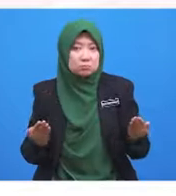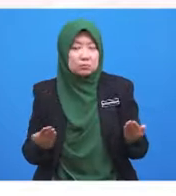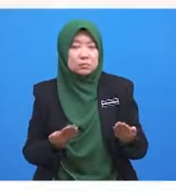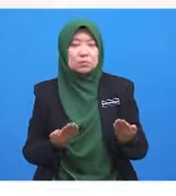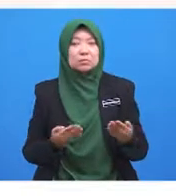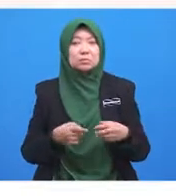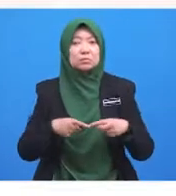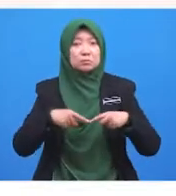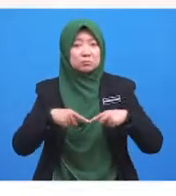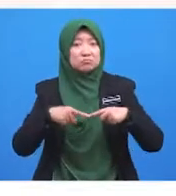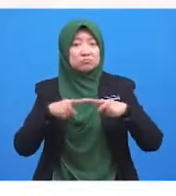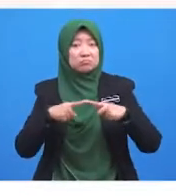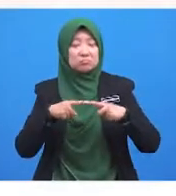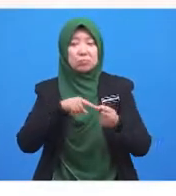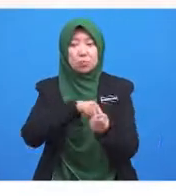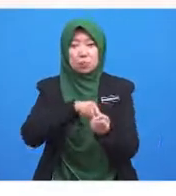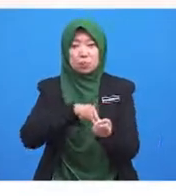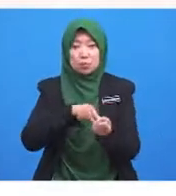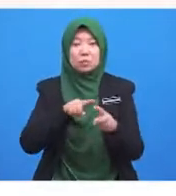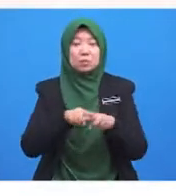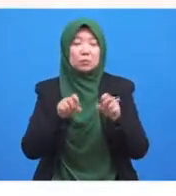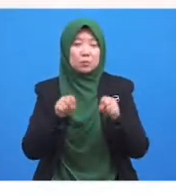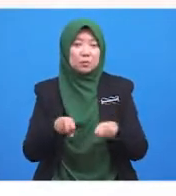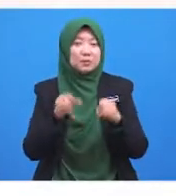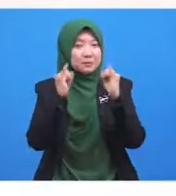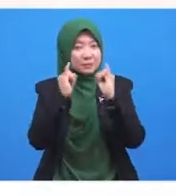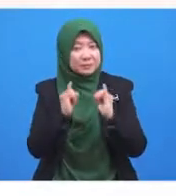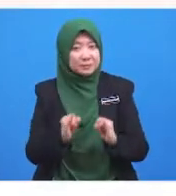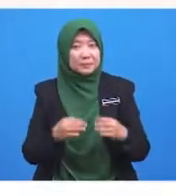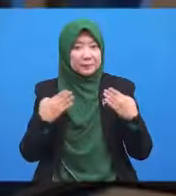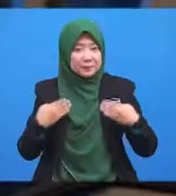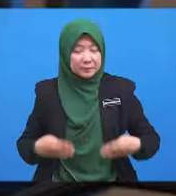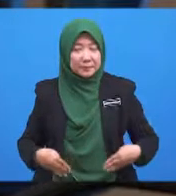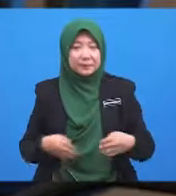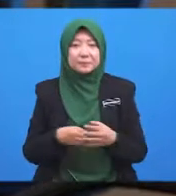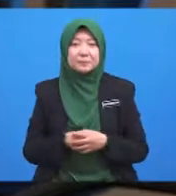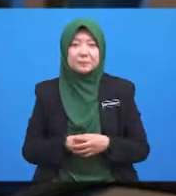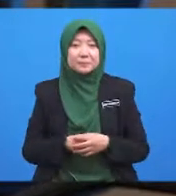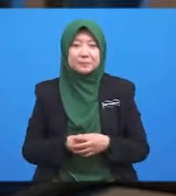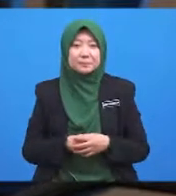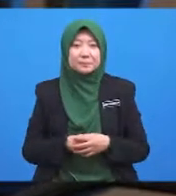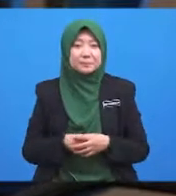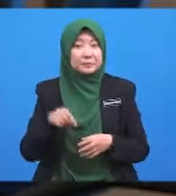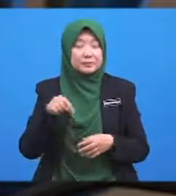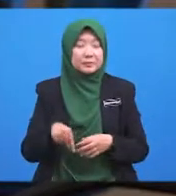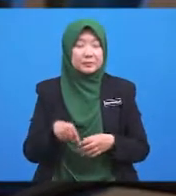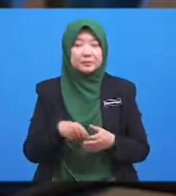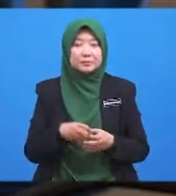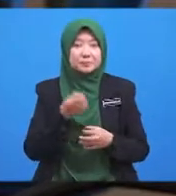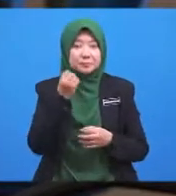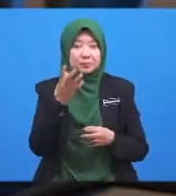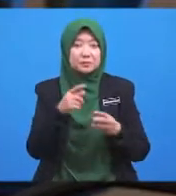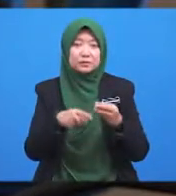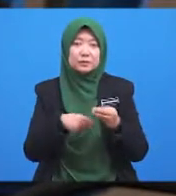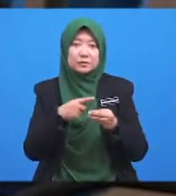malah ia dapat merangsang pelangsingan berat badan dengan penurunan cm dan inci. Di sini saya akan terangkan tentang contraction